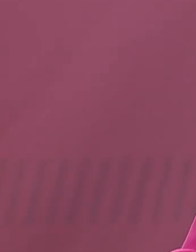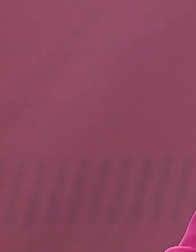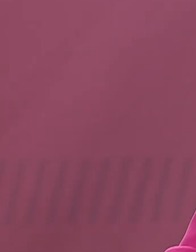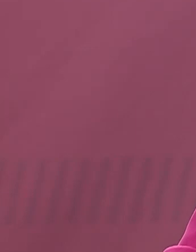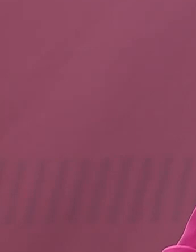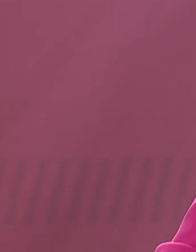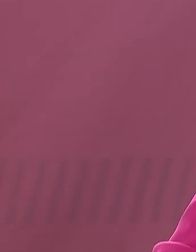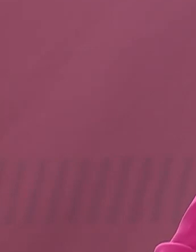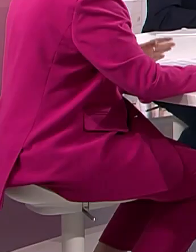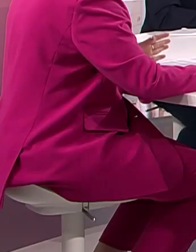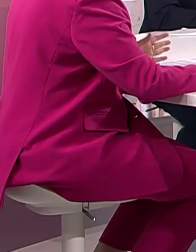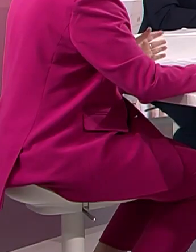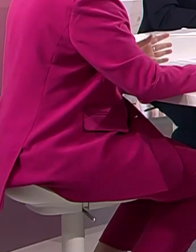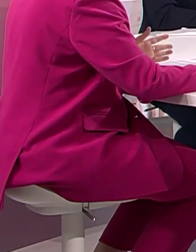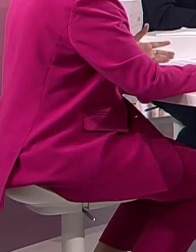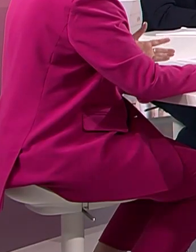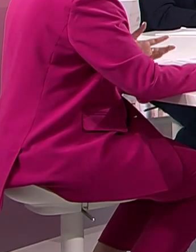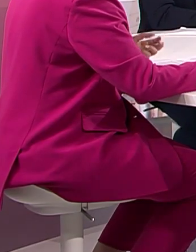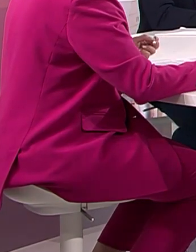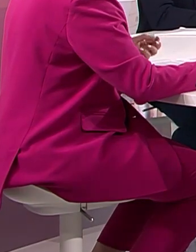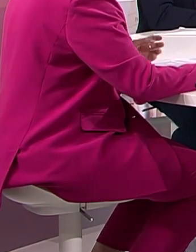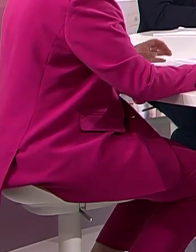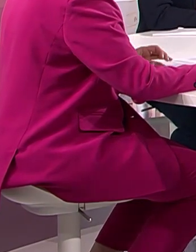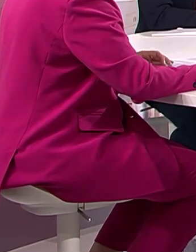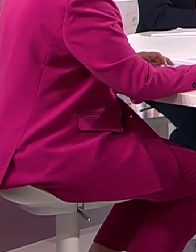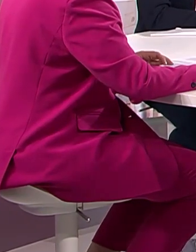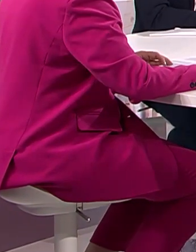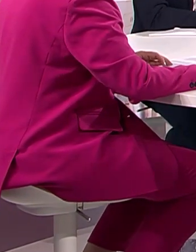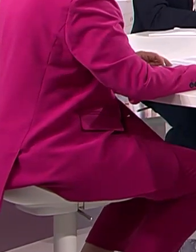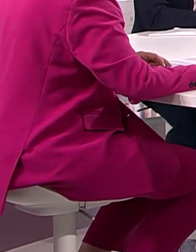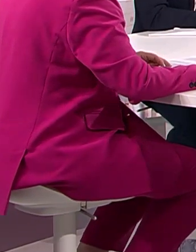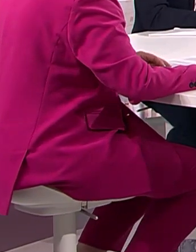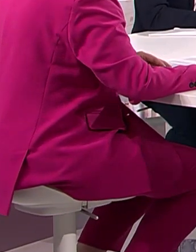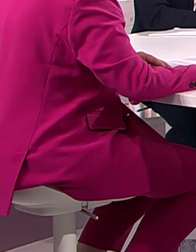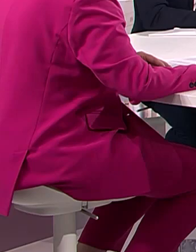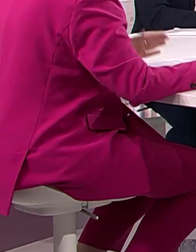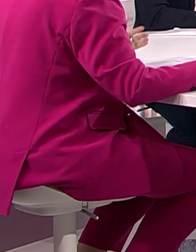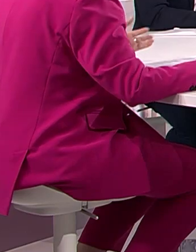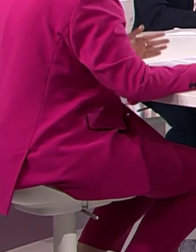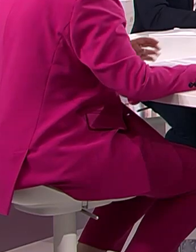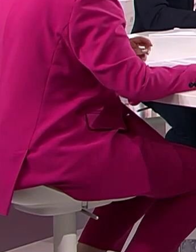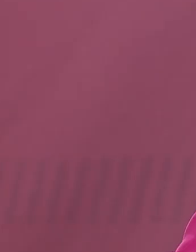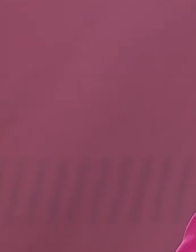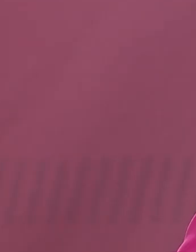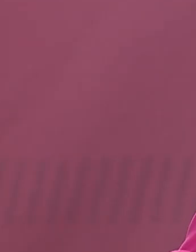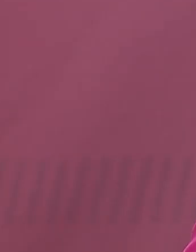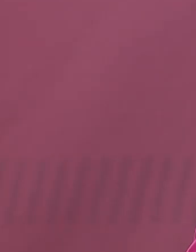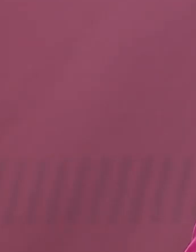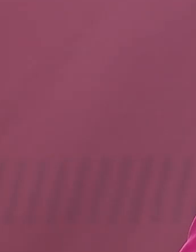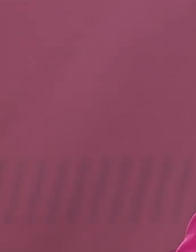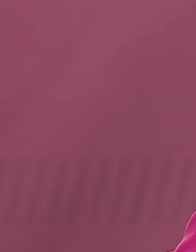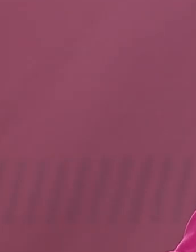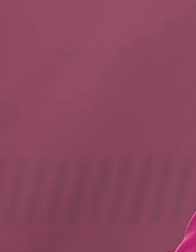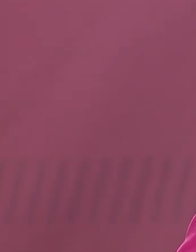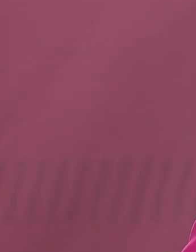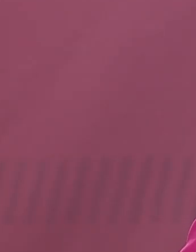gesagt, die auch von News for Climate auf die Straße geht, die Urgenz aus überall zu spüren. Viel mal geschwätzt, aber was wünscht ihr